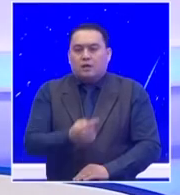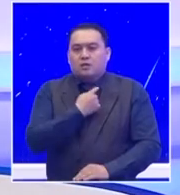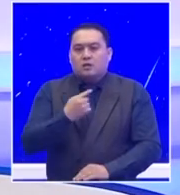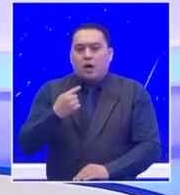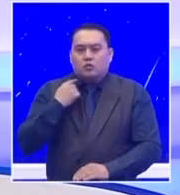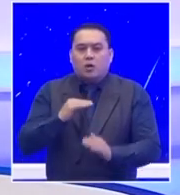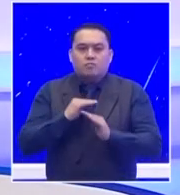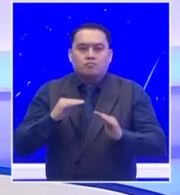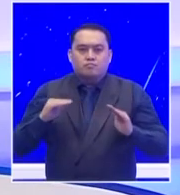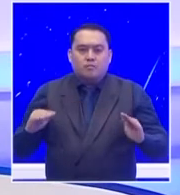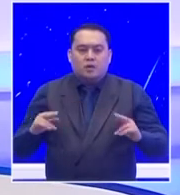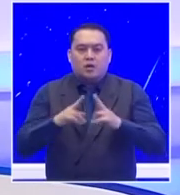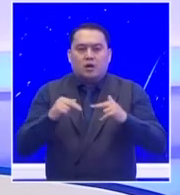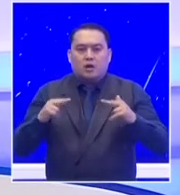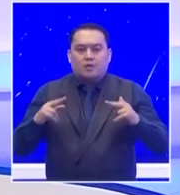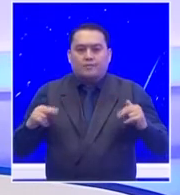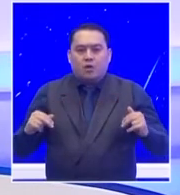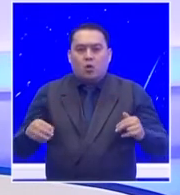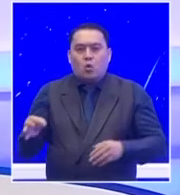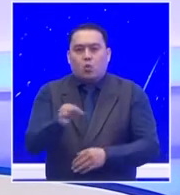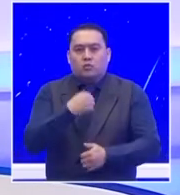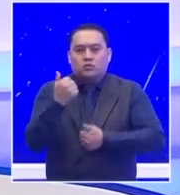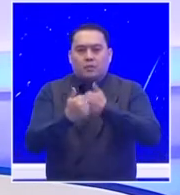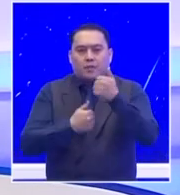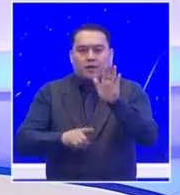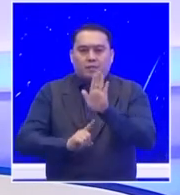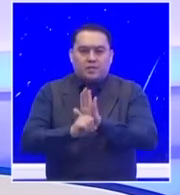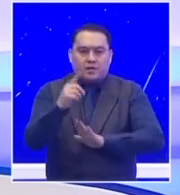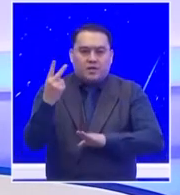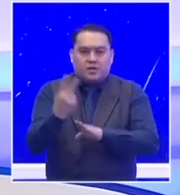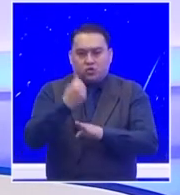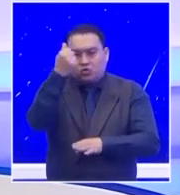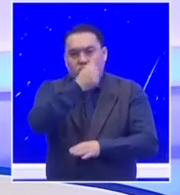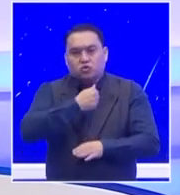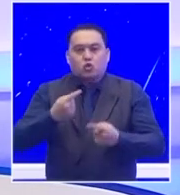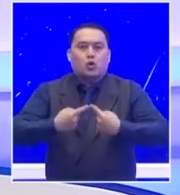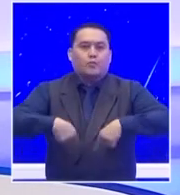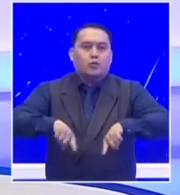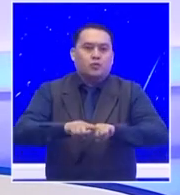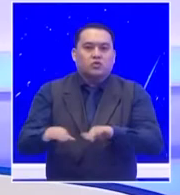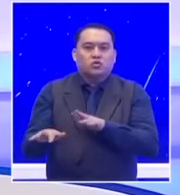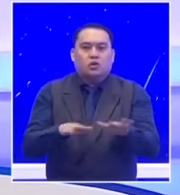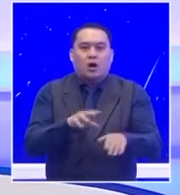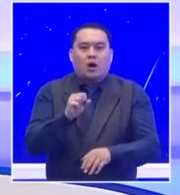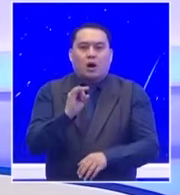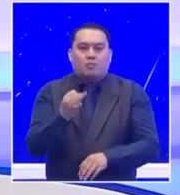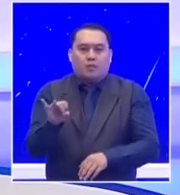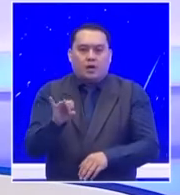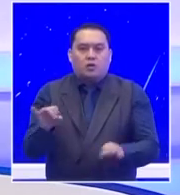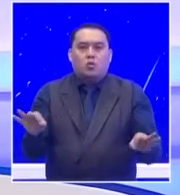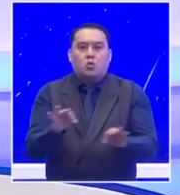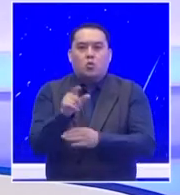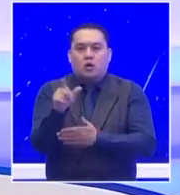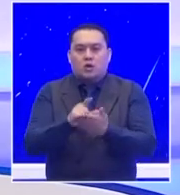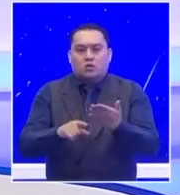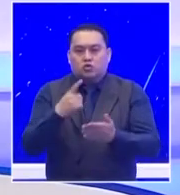Талдықорғандағы оқушылар сарайында Бала әлемі атты облыстық байқау басталды. Екінші жыл қатарынан ұйымдастырылған шара биыл Абай